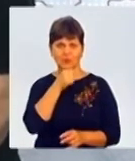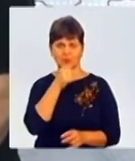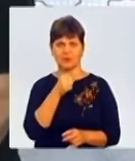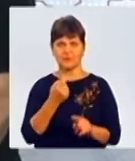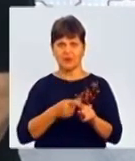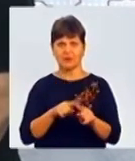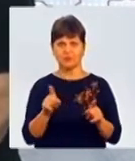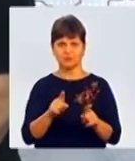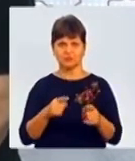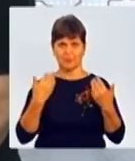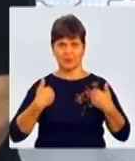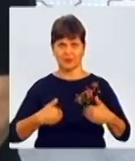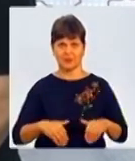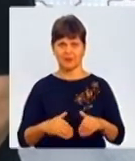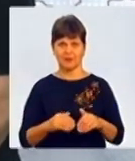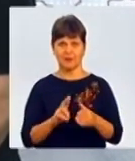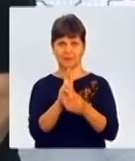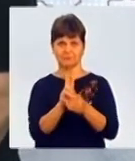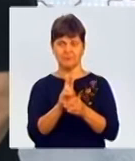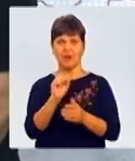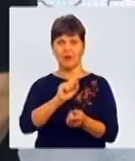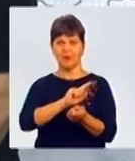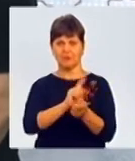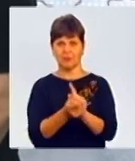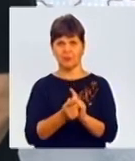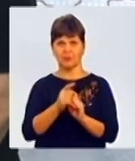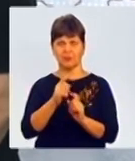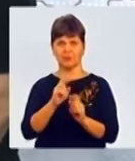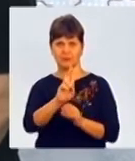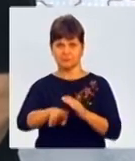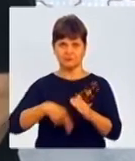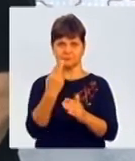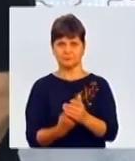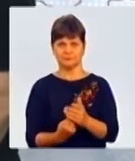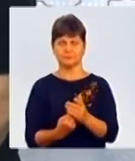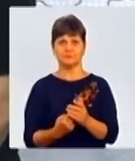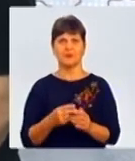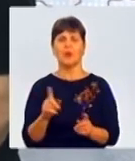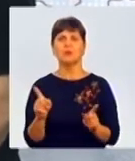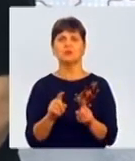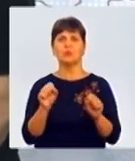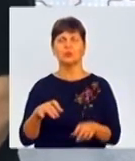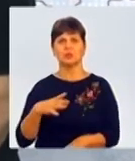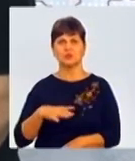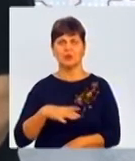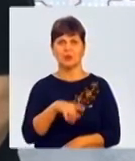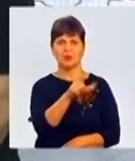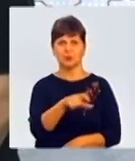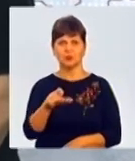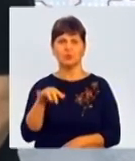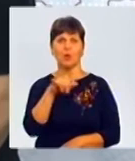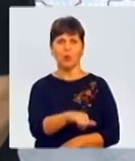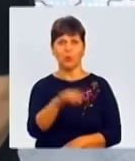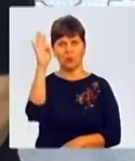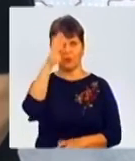щоб тіло трималося над водою, але діти гинуть. Що може чекати людину у воді?